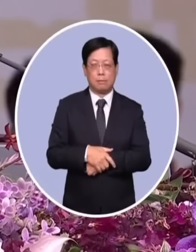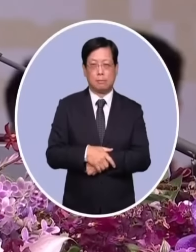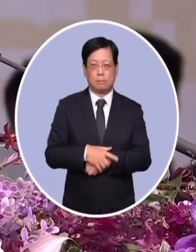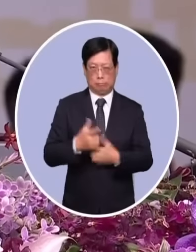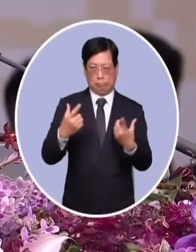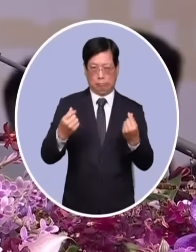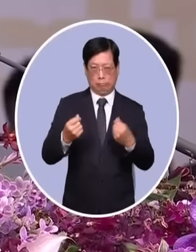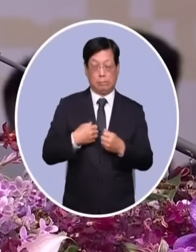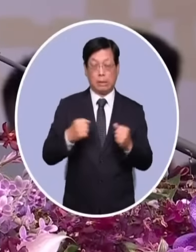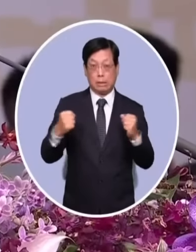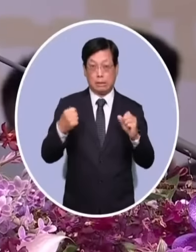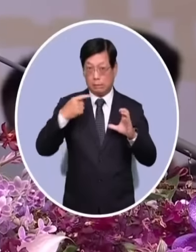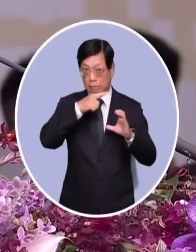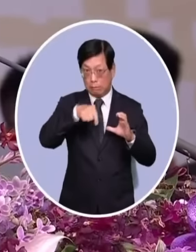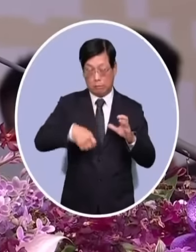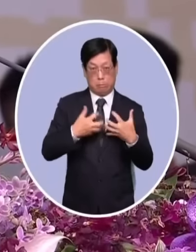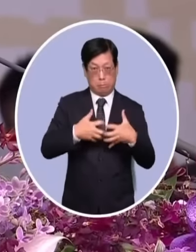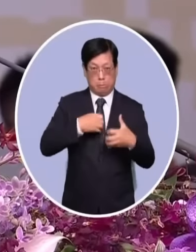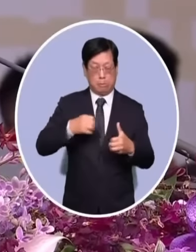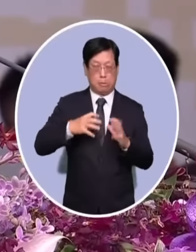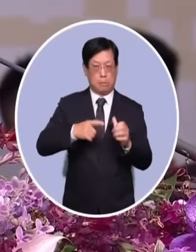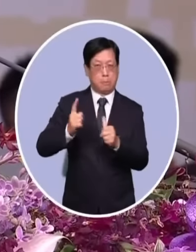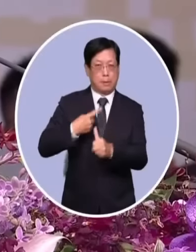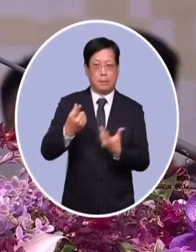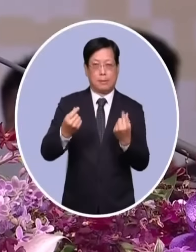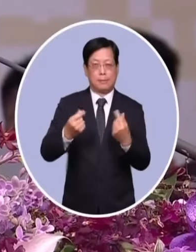夺冷冻空调的世界冠军。